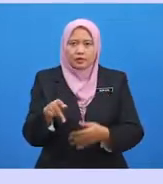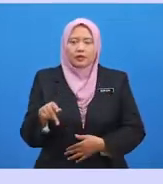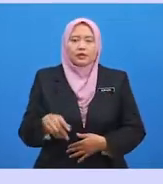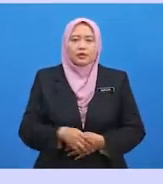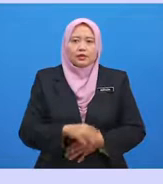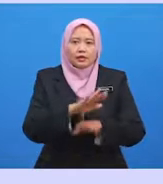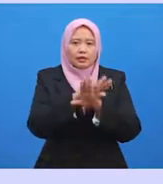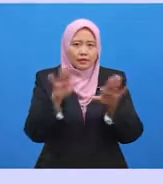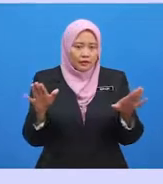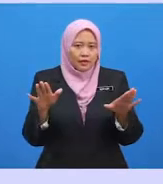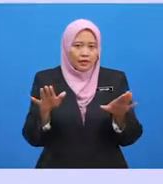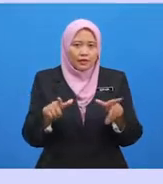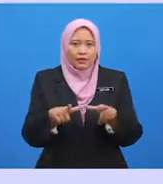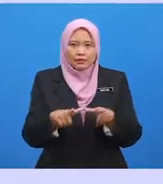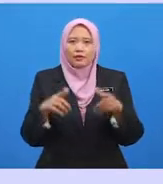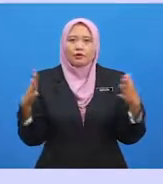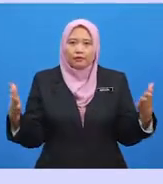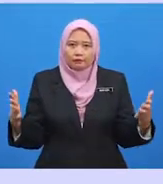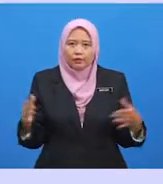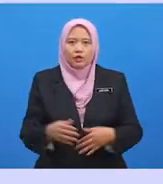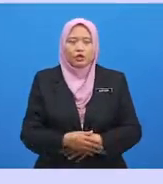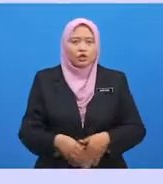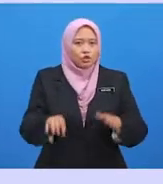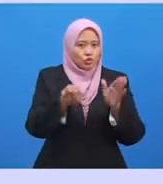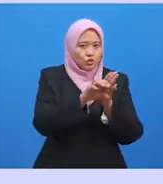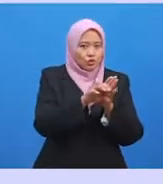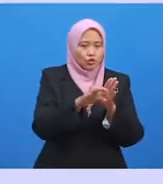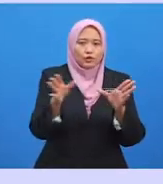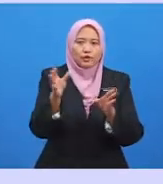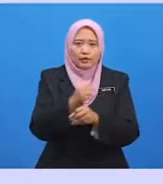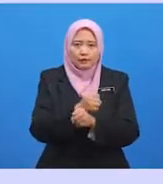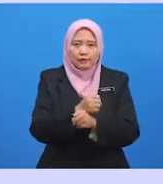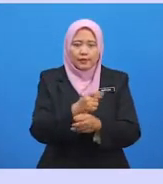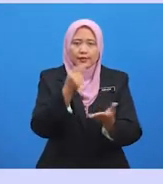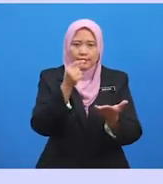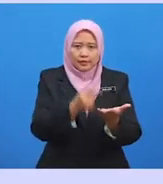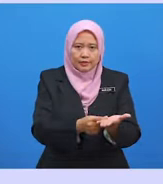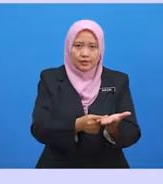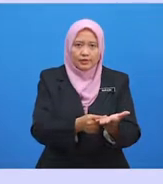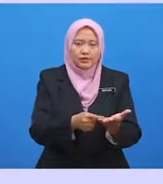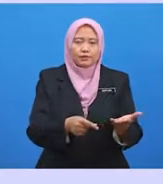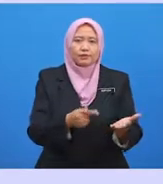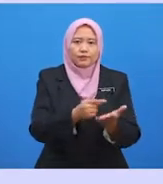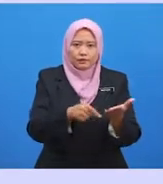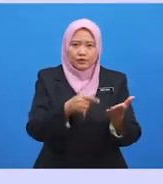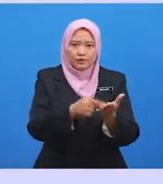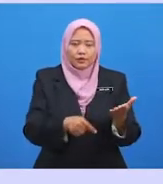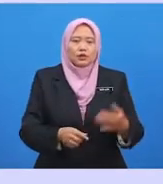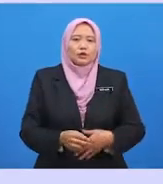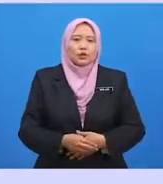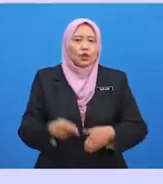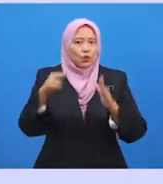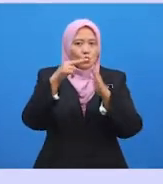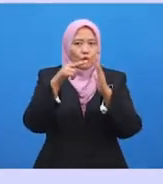berlebihan Contohnya seperti mendapat gaji hukum dan cara mengurus harta